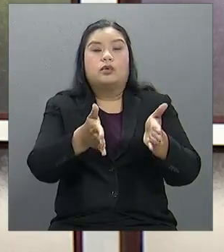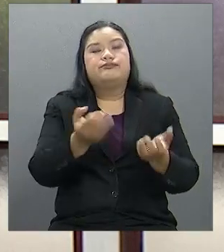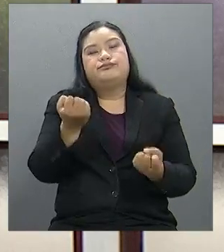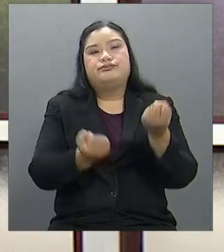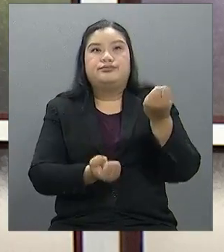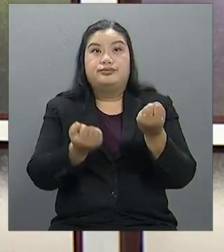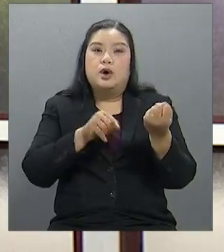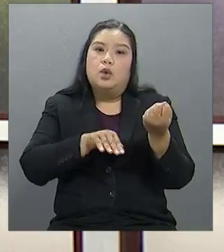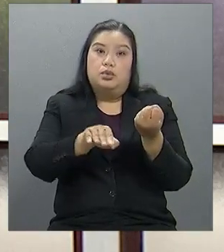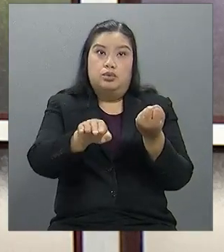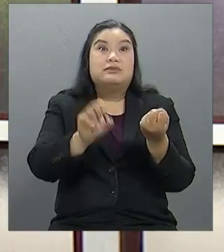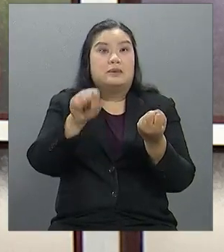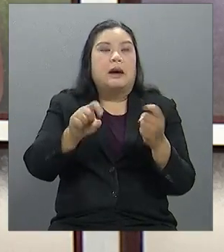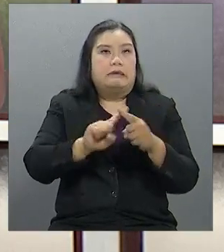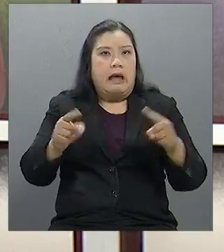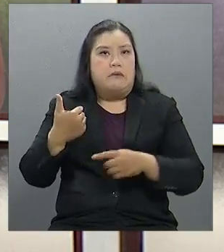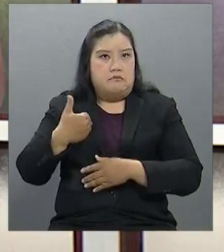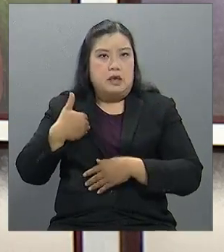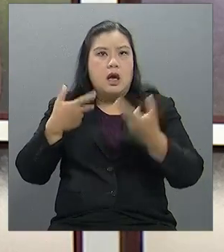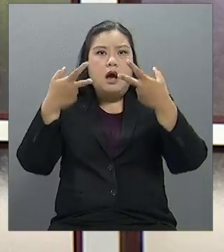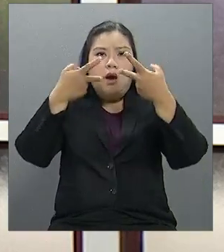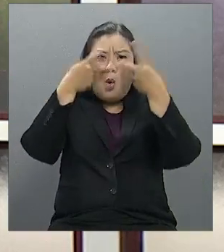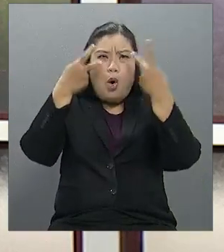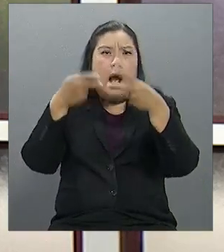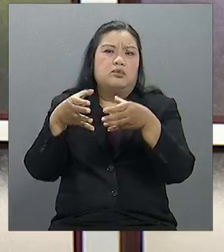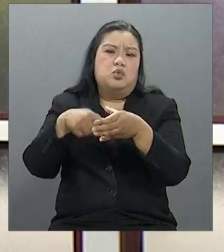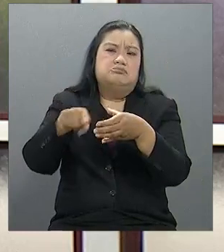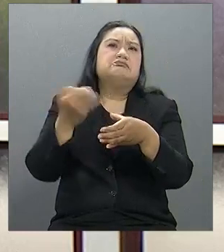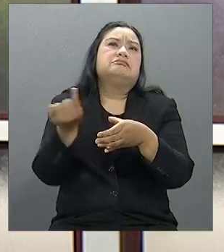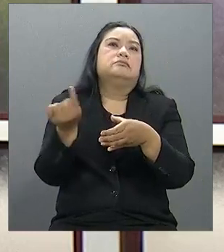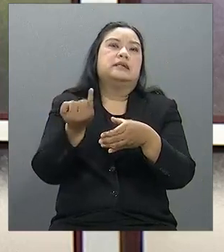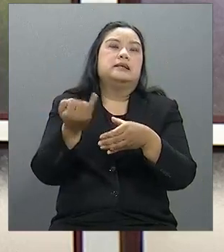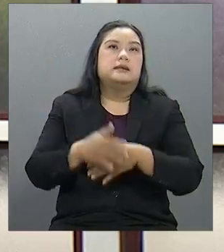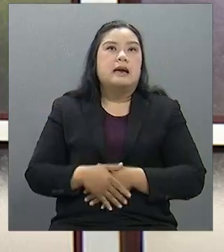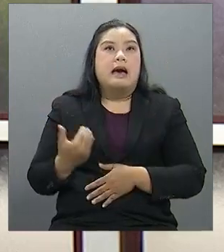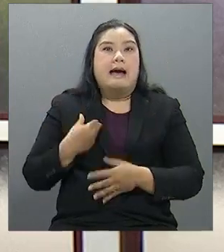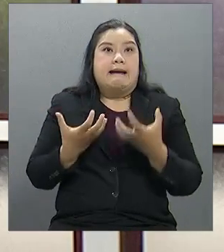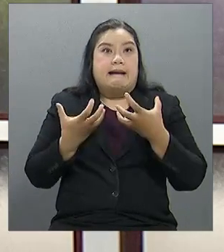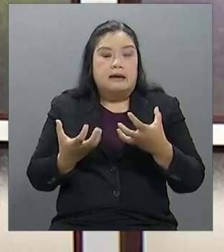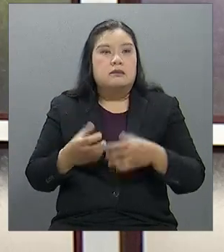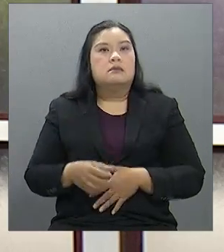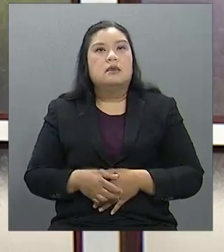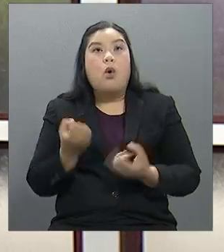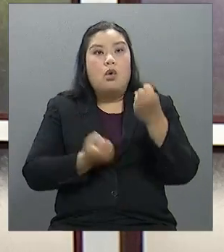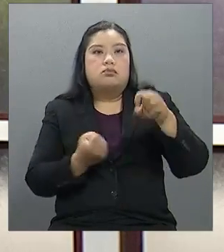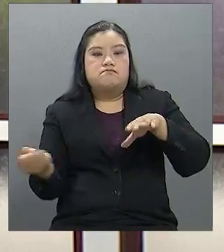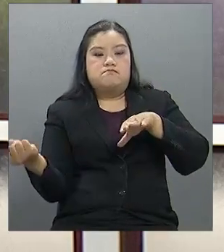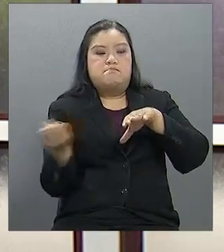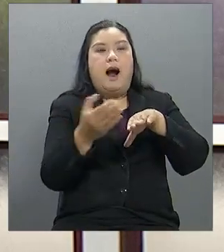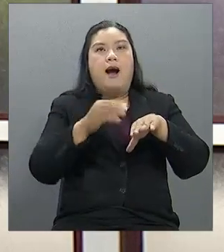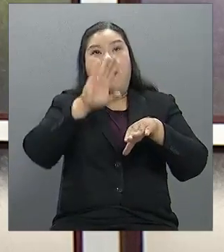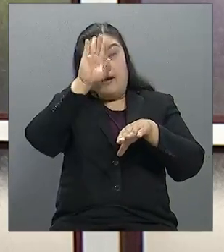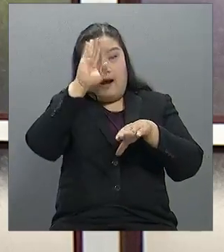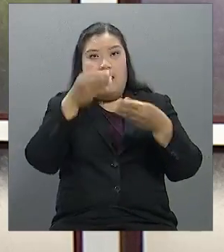แก๊งปาหินขึ้นอีกแล้วเราไม่ได้ยินเรื่องนี้มาสักพักใหญ่แล้วนะคะนี่กลับมาระบาดอีกแล้วค่ะแก๊งปา